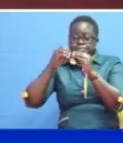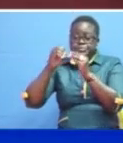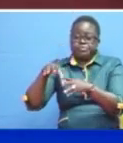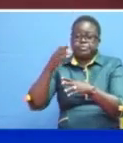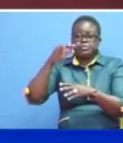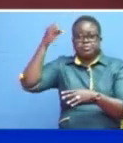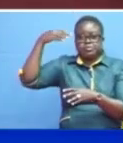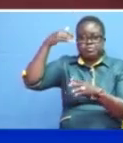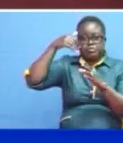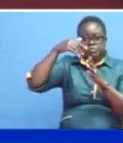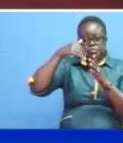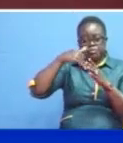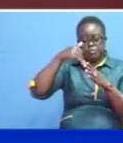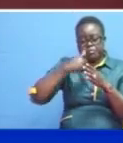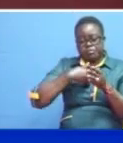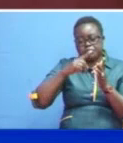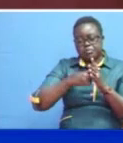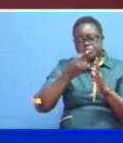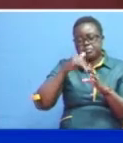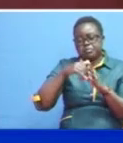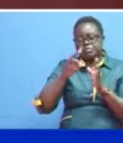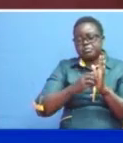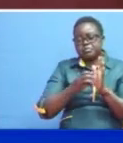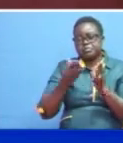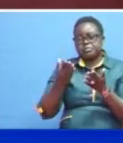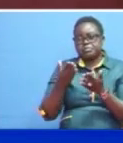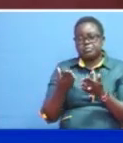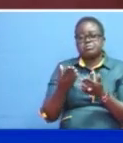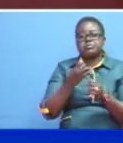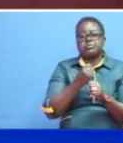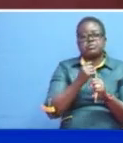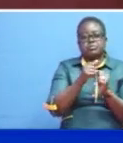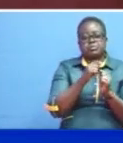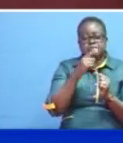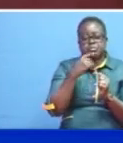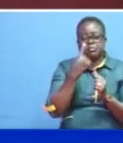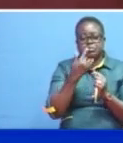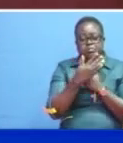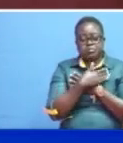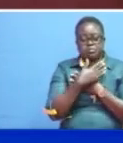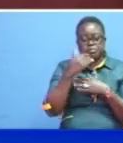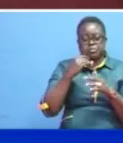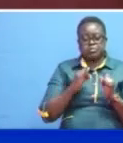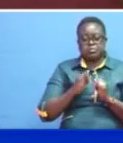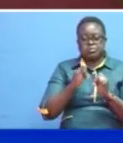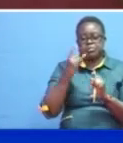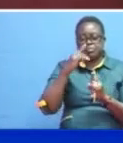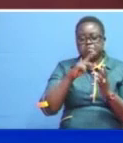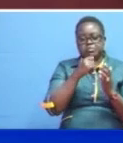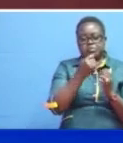Masako uwa disi miongwe na tiko watu ya niyepa mwena Rerek alani pati na maitu dino implementation ya project